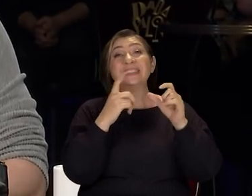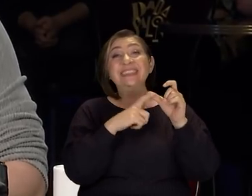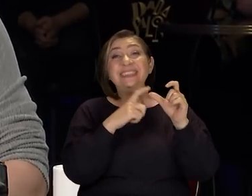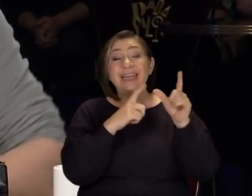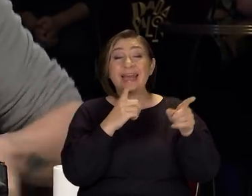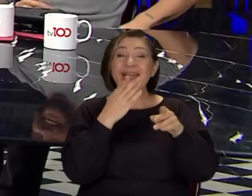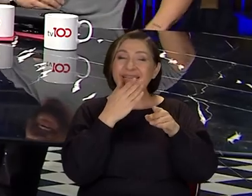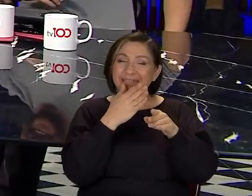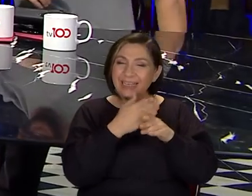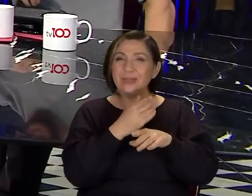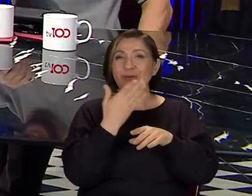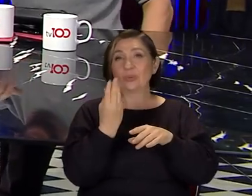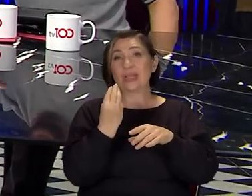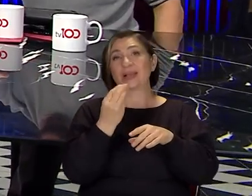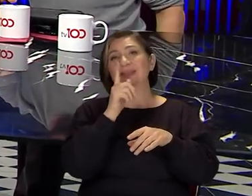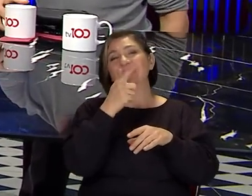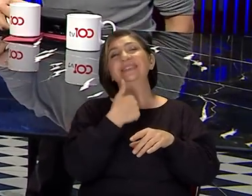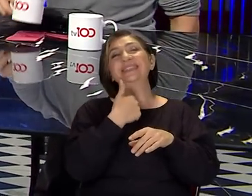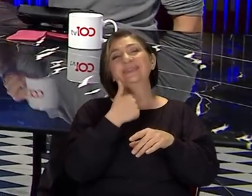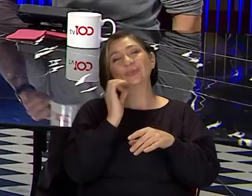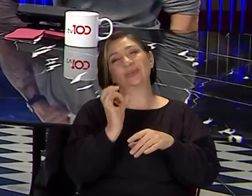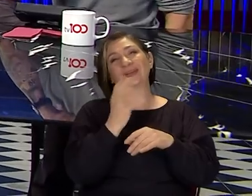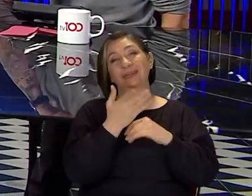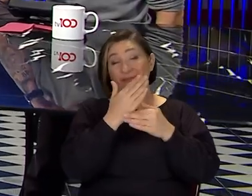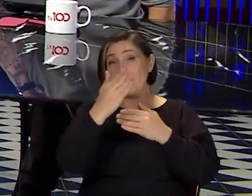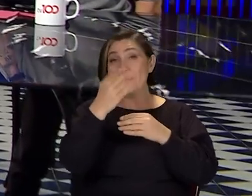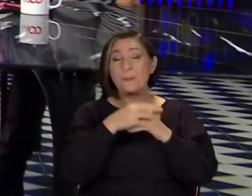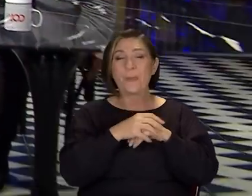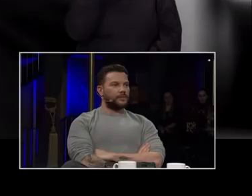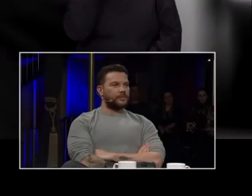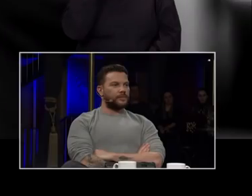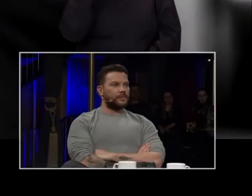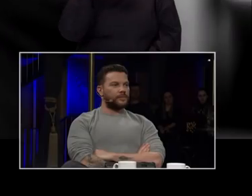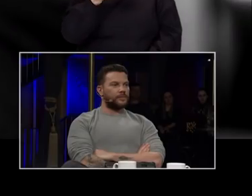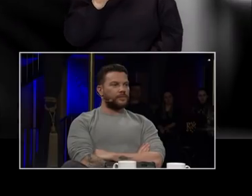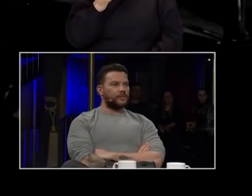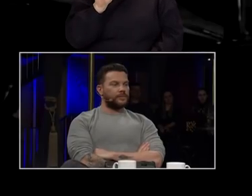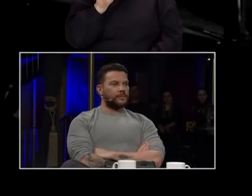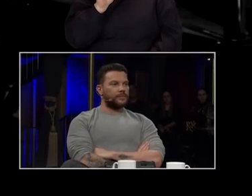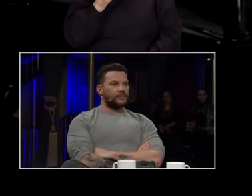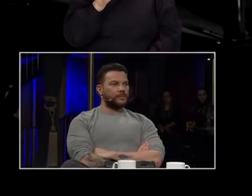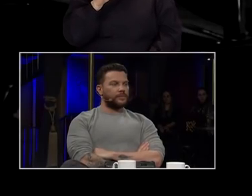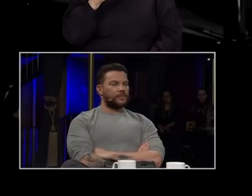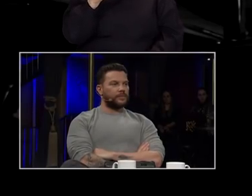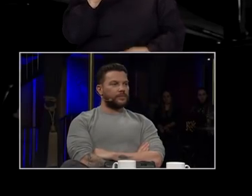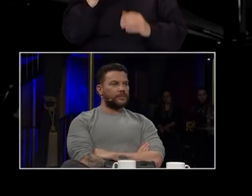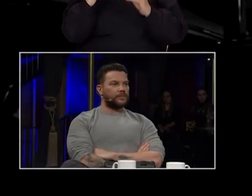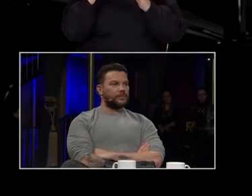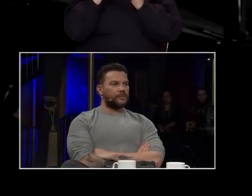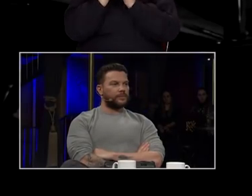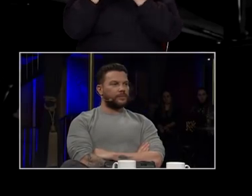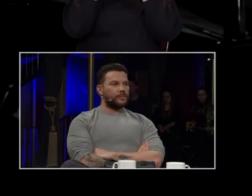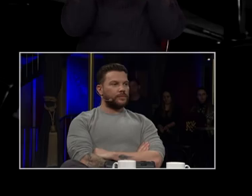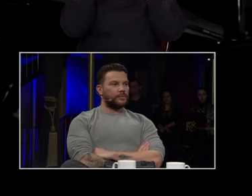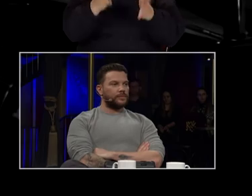Serdar hakikaten burada bak güzel söylüyor ha. Serdar'cığım. Evet devam. Yok ya da bu rolün çok